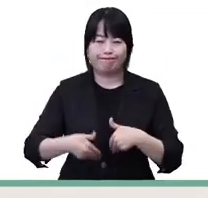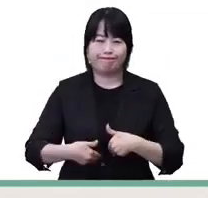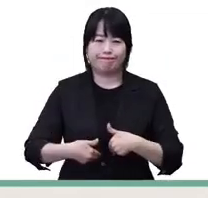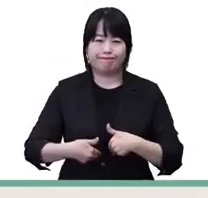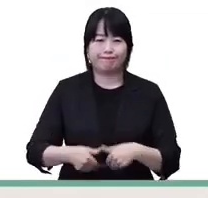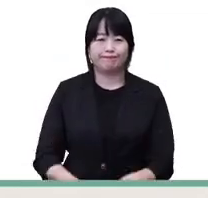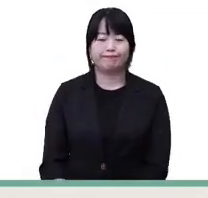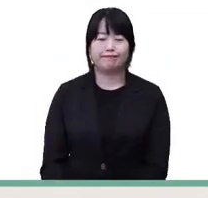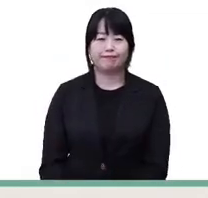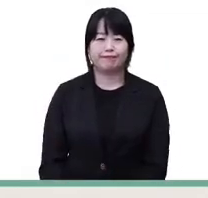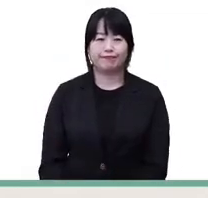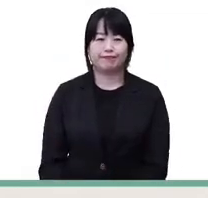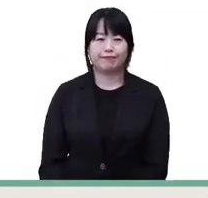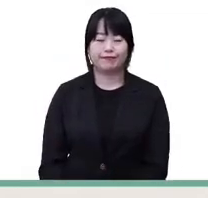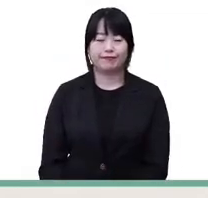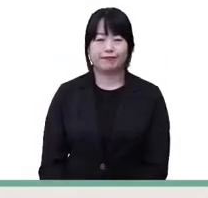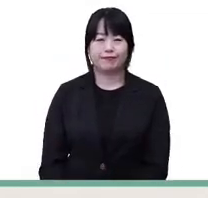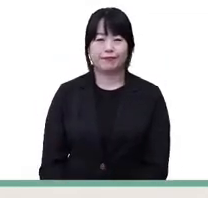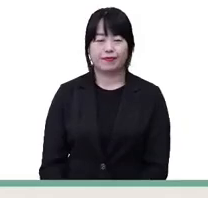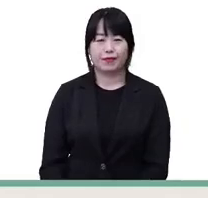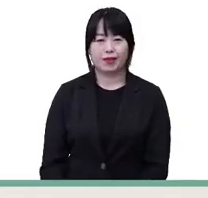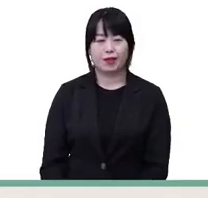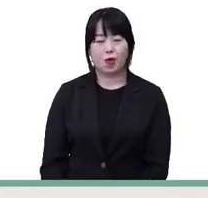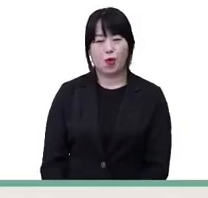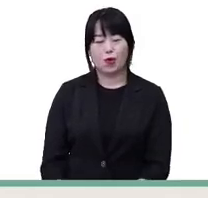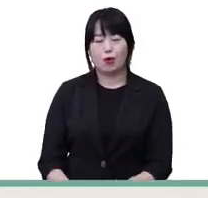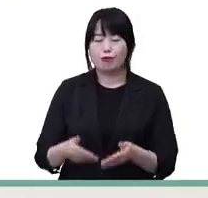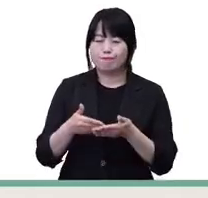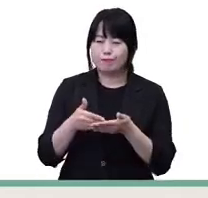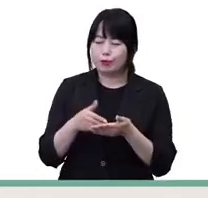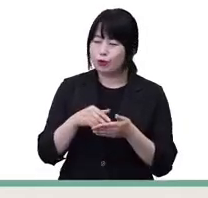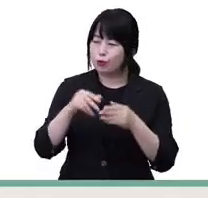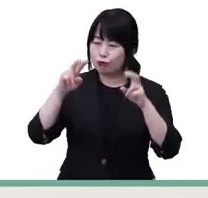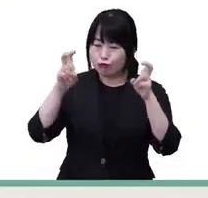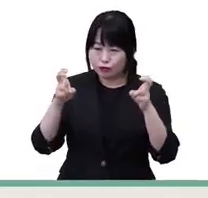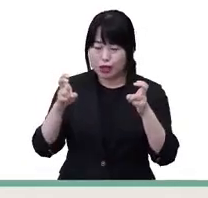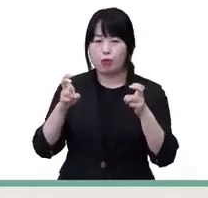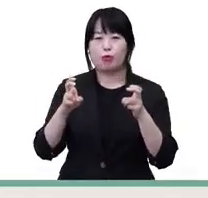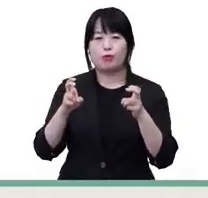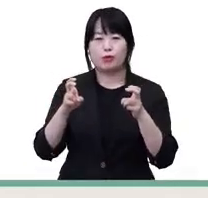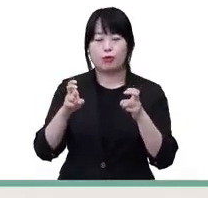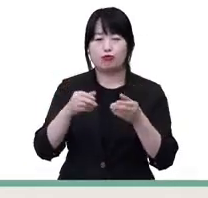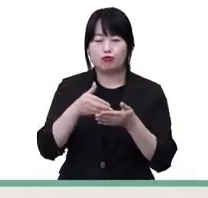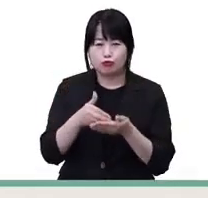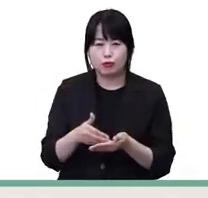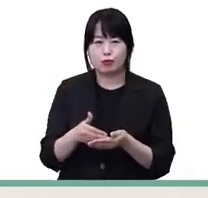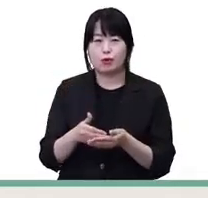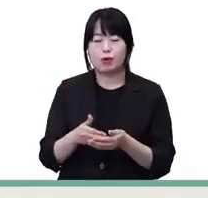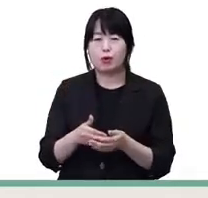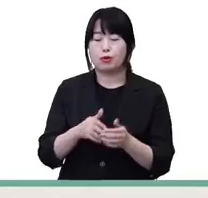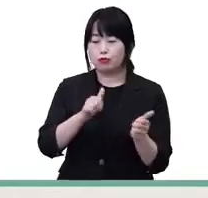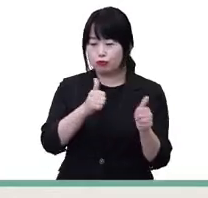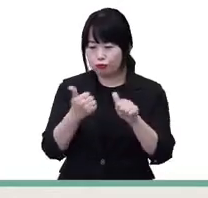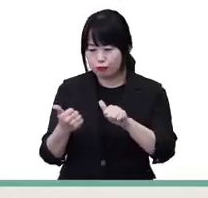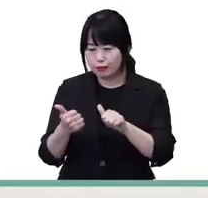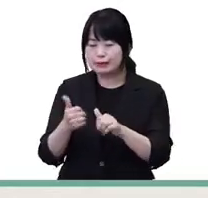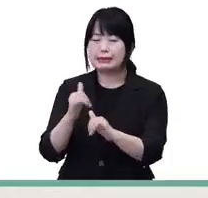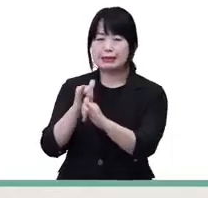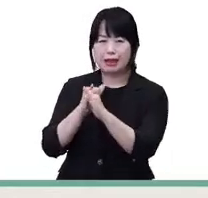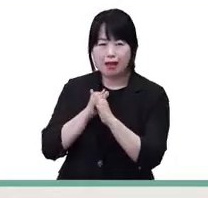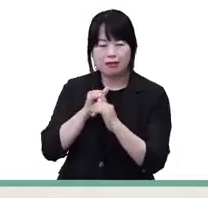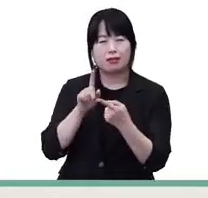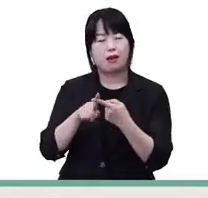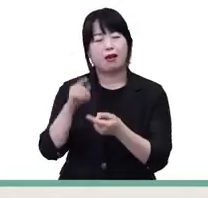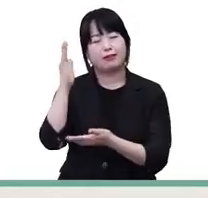상황입니다. 우리가 이제 오늘은 좀 무거운 주제죠. 죽음, 자해, 자살 이런 이야기를 해야